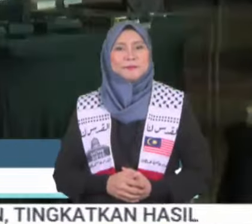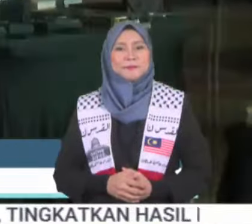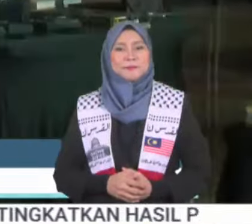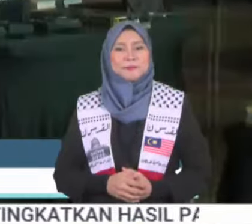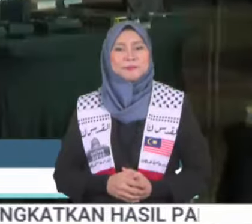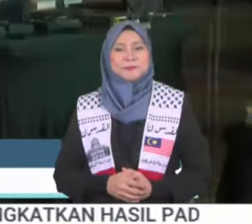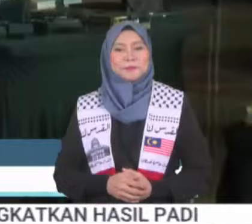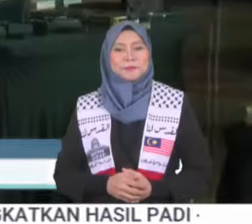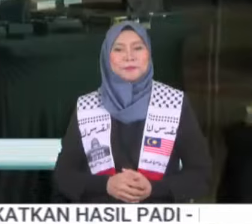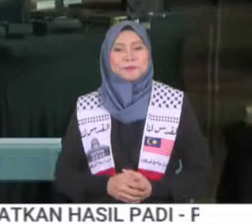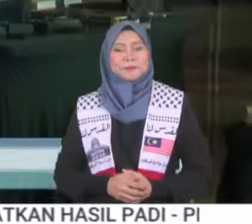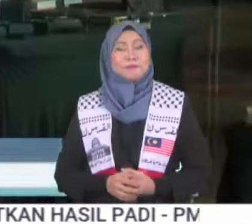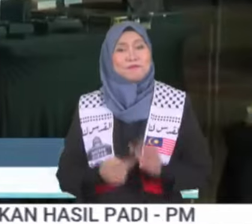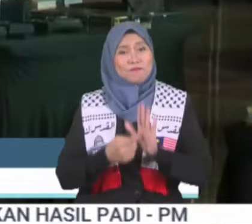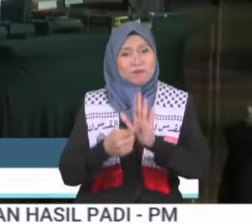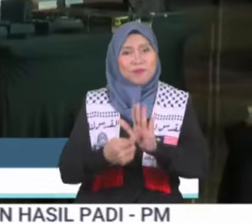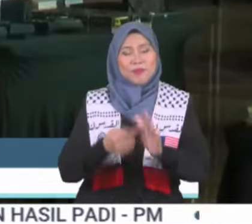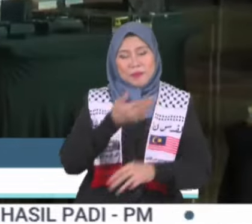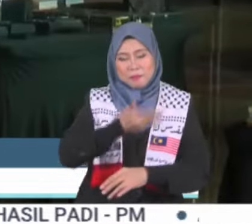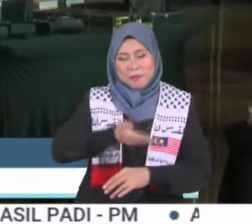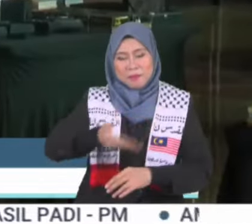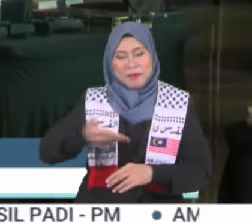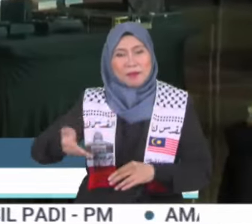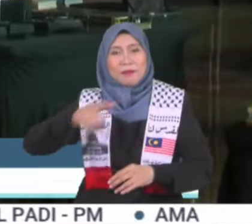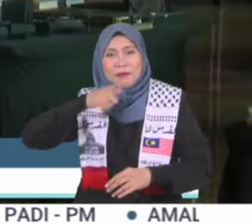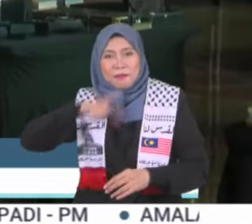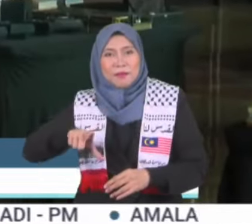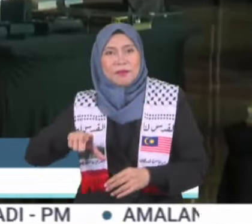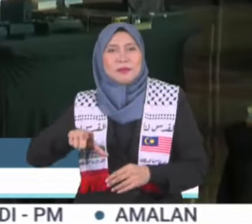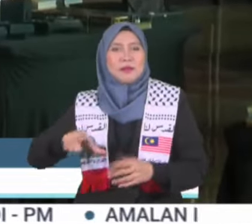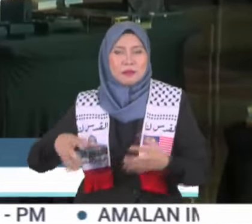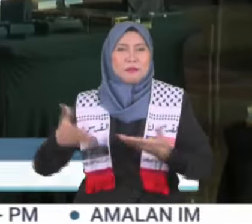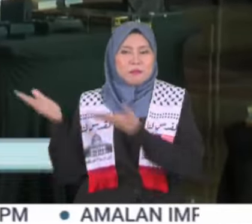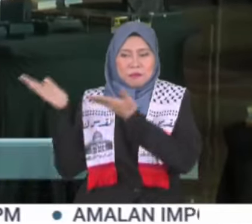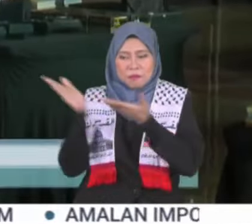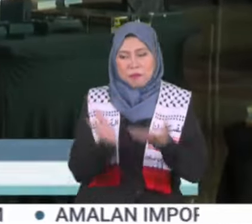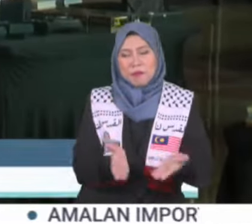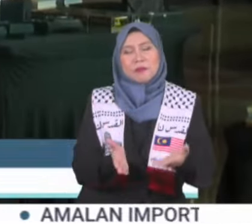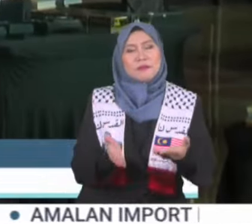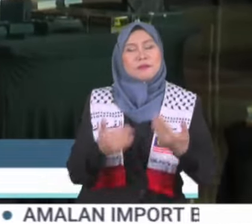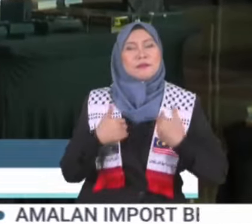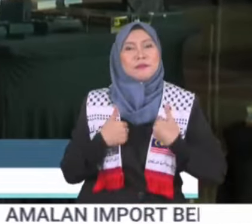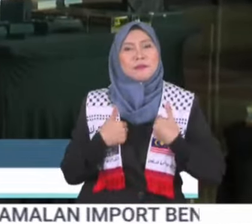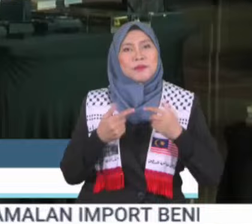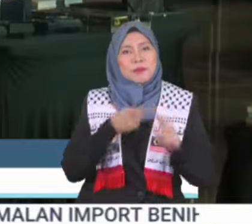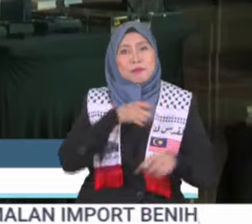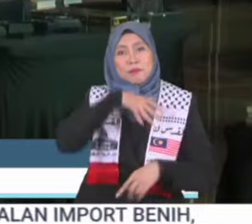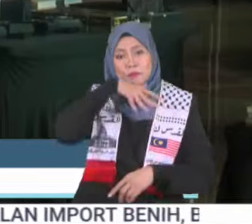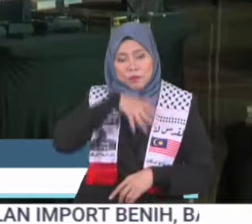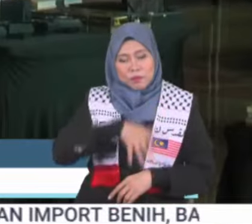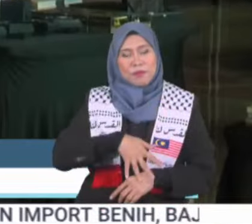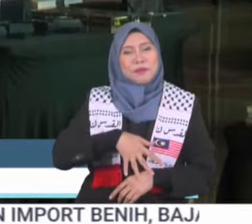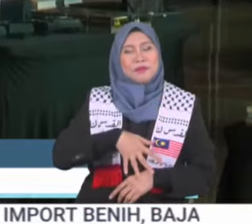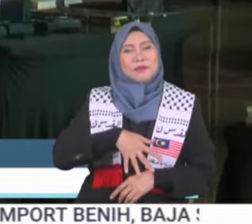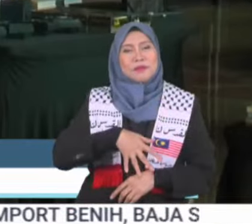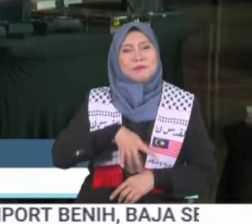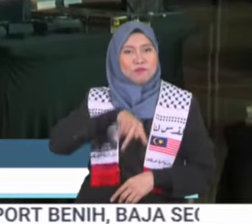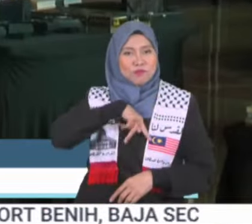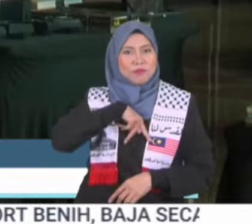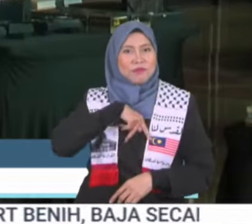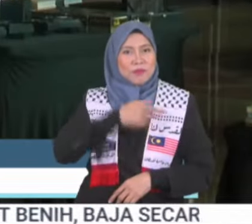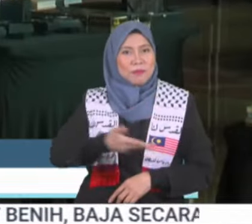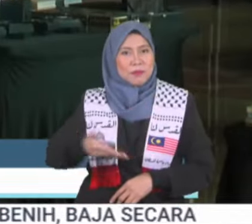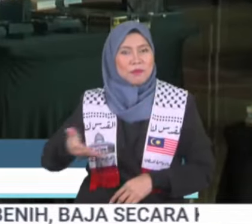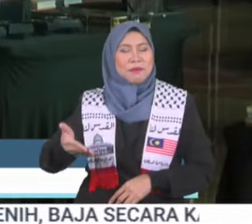Ini kita tampilkan artifak yang khusus dibawakan. Kita ada 2 relik ataupun 2 artifak daripada Rasulullah sendiri yang kita bawa